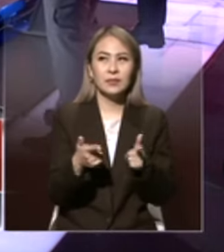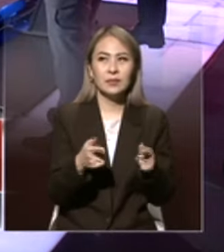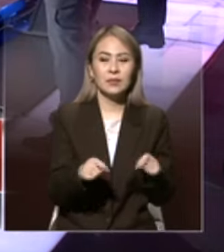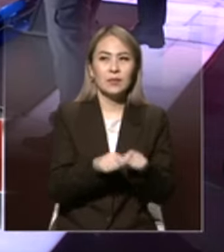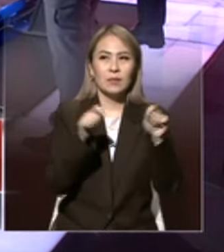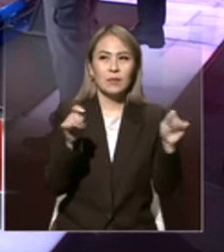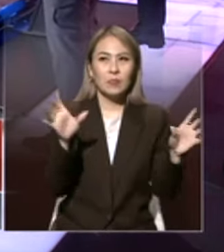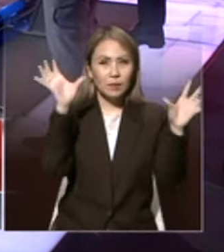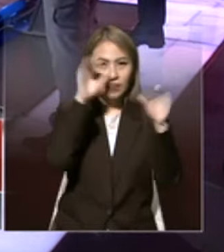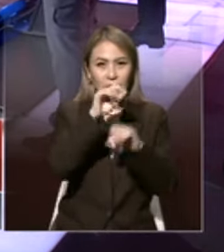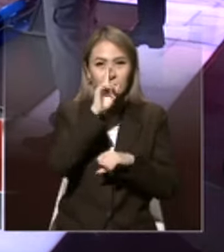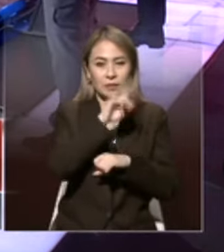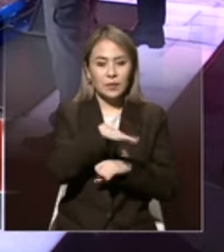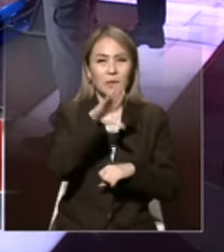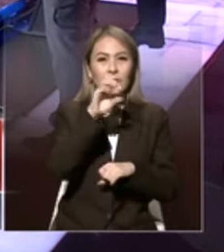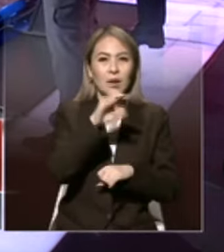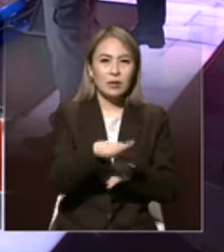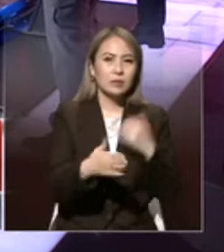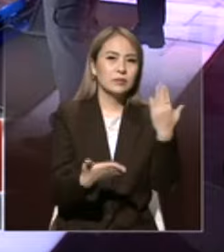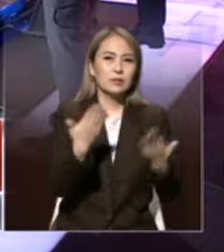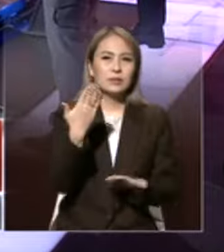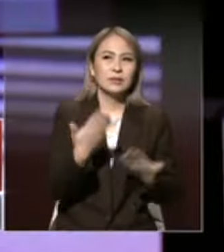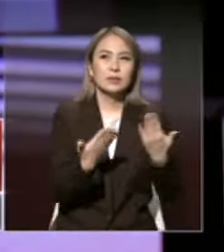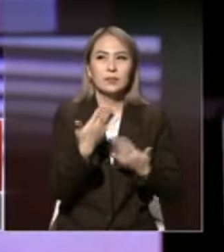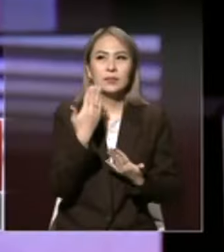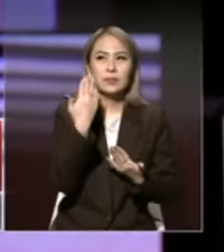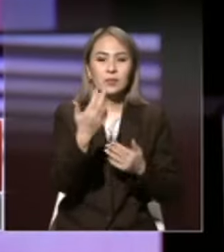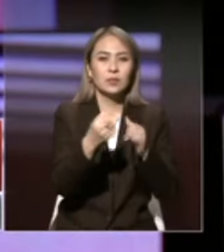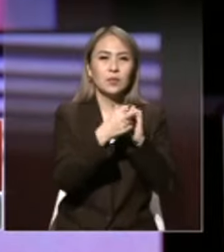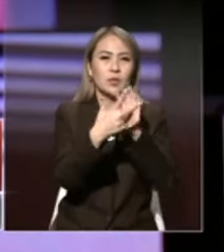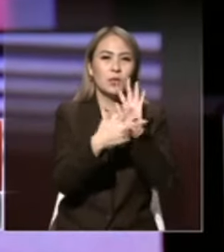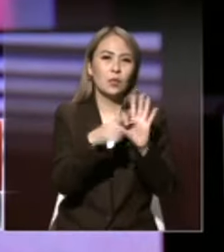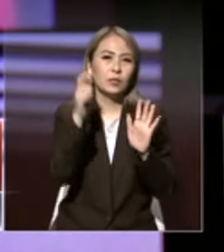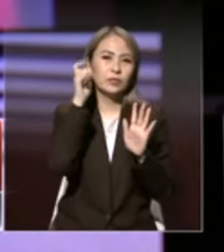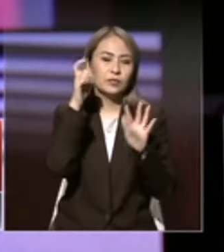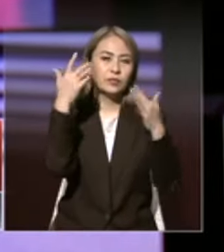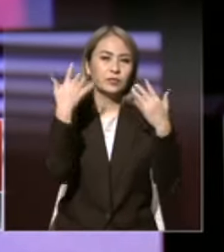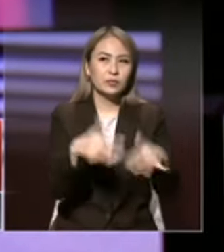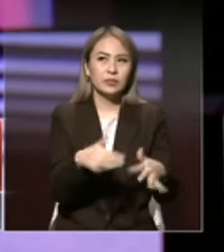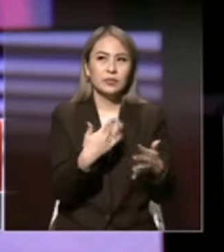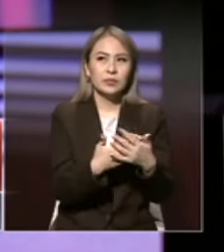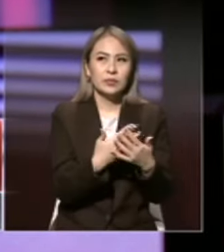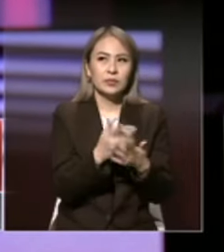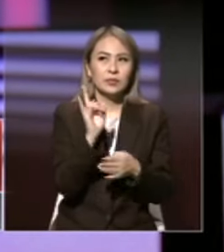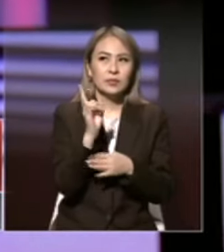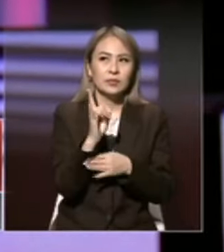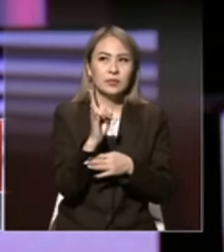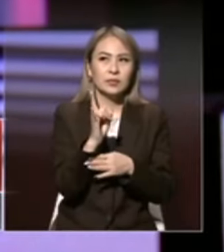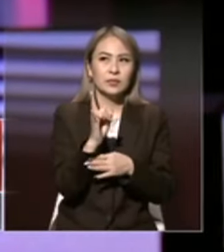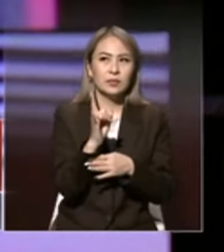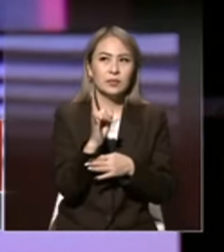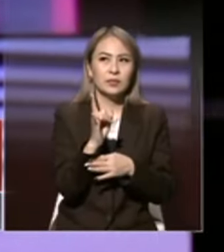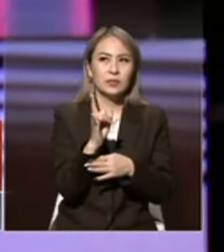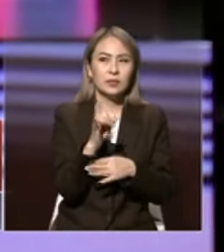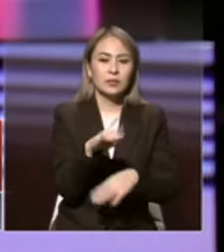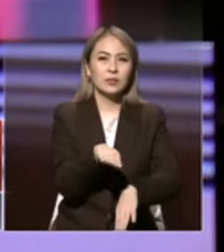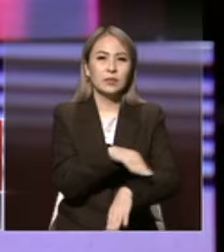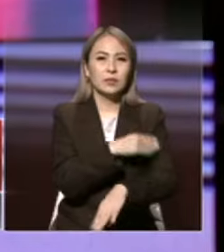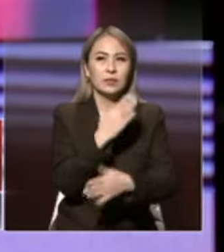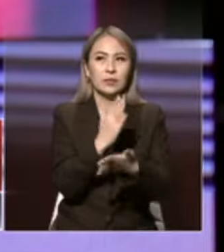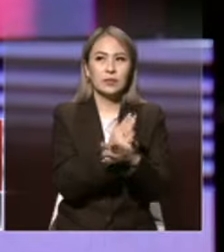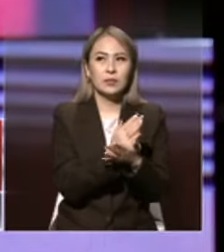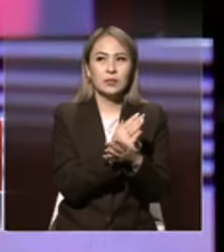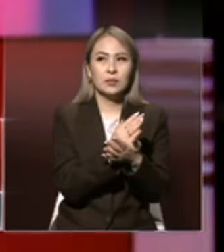салмайды. Тесттен өтіп немесе жарайды, сіз 18 жасқа келдіңіз, 18 жаста бала мен бірге тұрмысқа шыққыңыз келді,